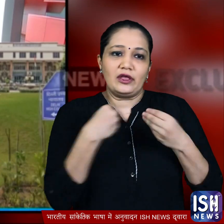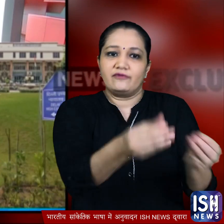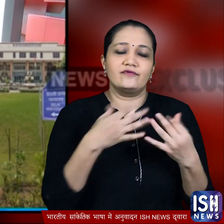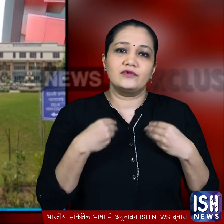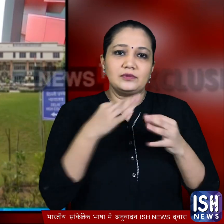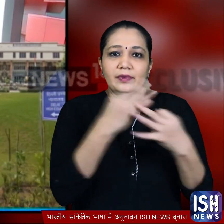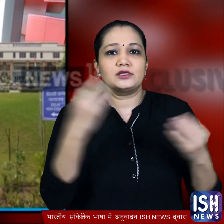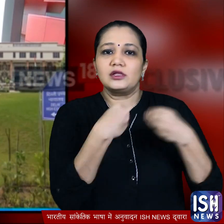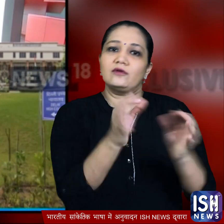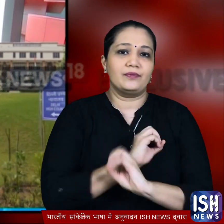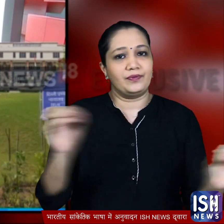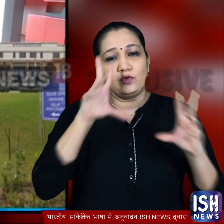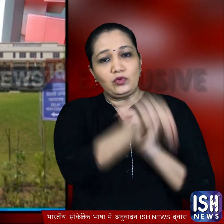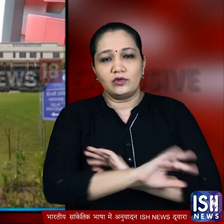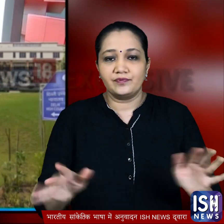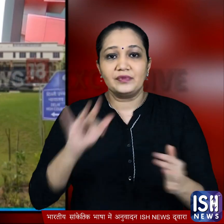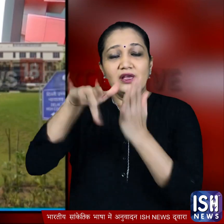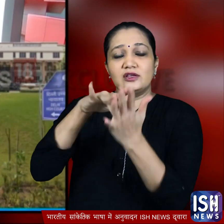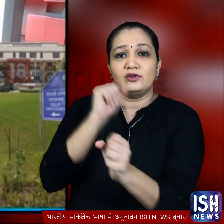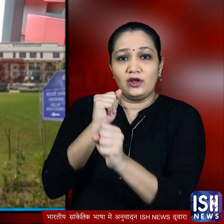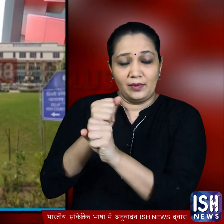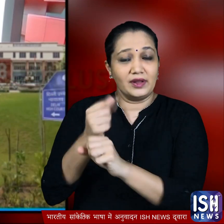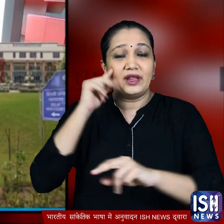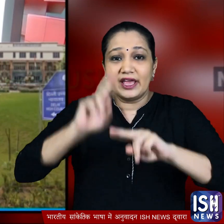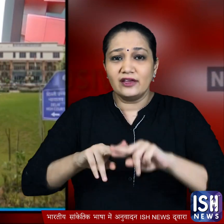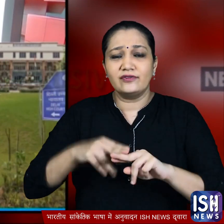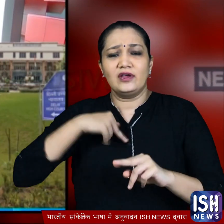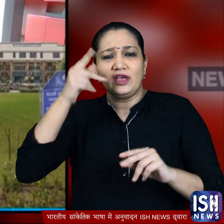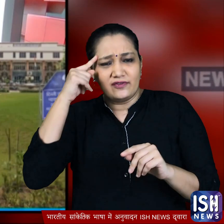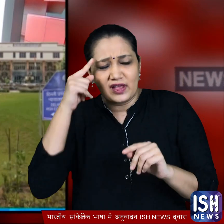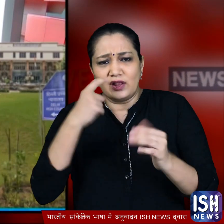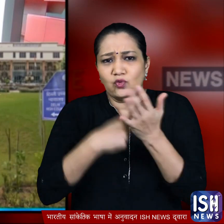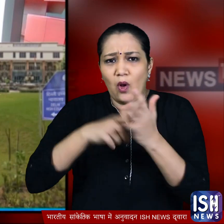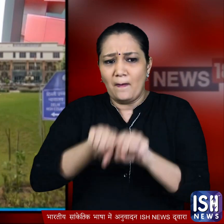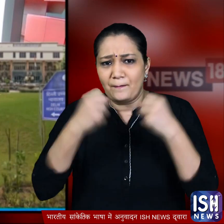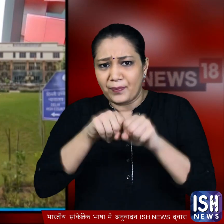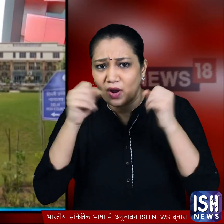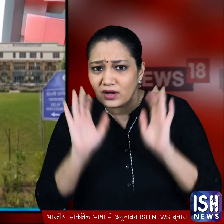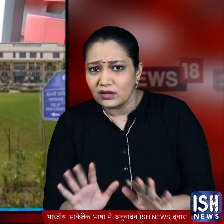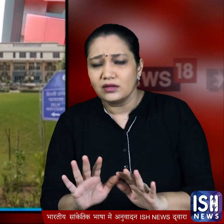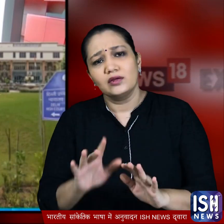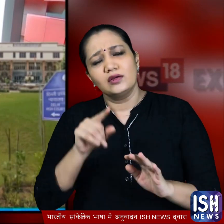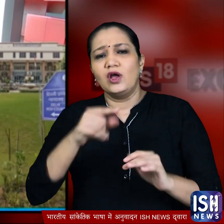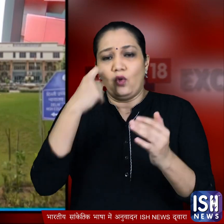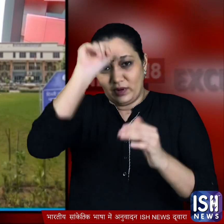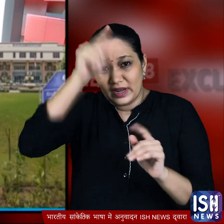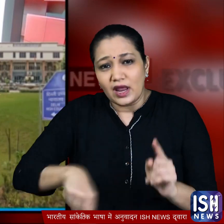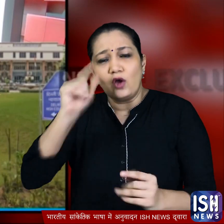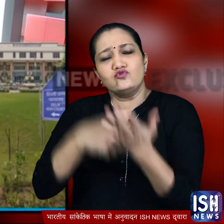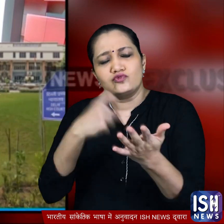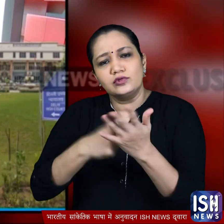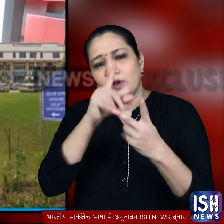इनकार कर दिया और केंद्र सरकार को निर्देश दिए कि अगर उसे किसी नियम का उल्लंघन होता दिखे तो वो भारतीय कानून के